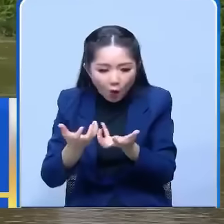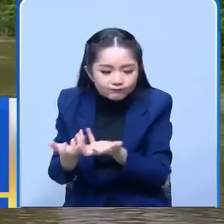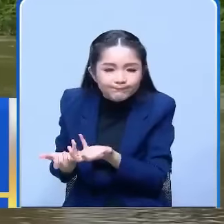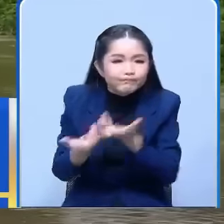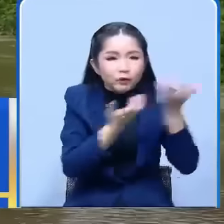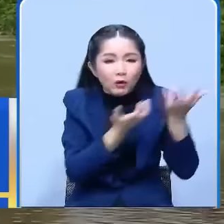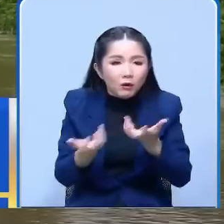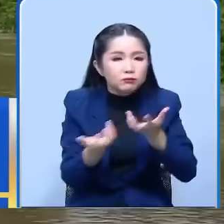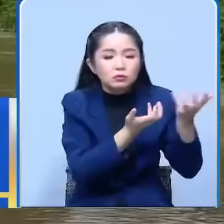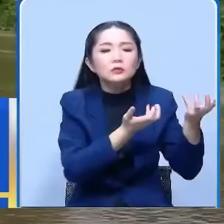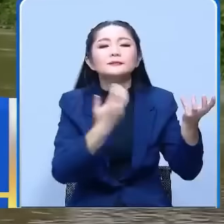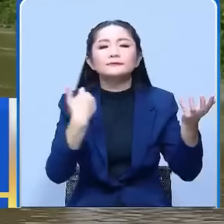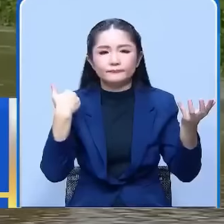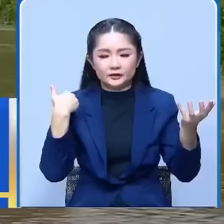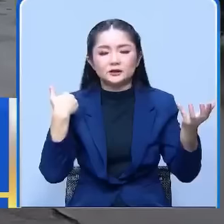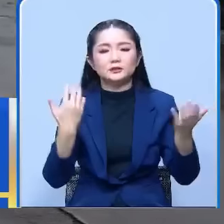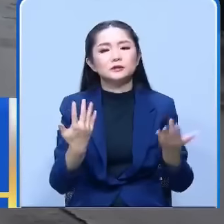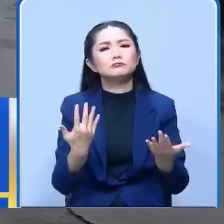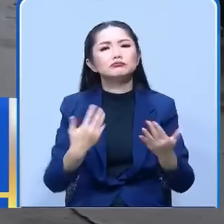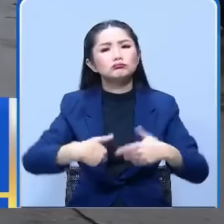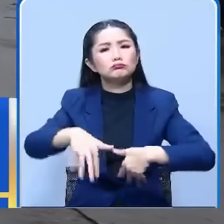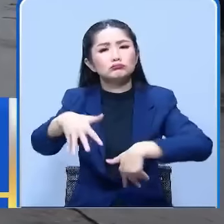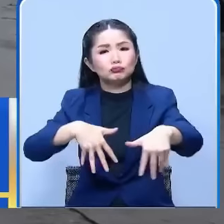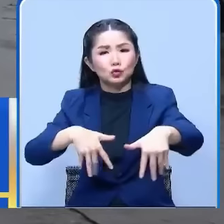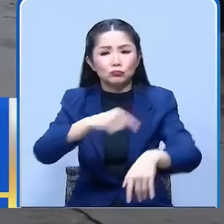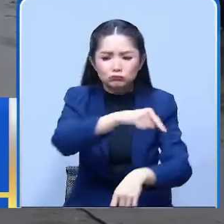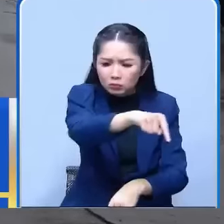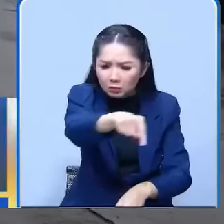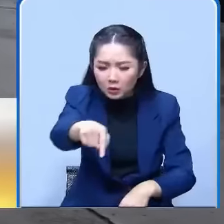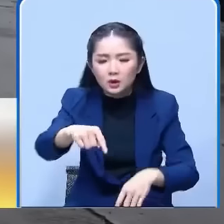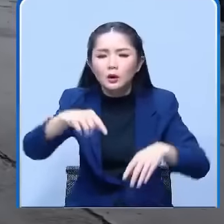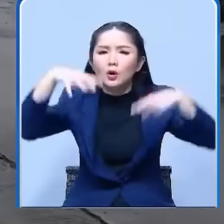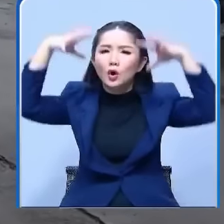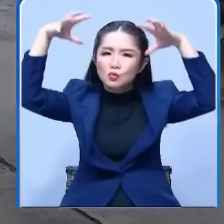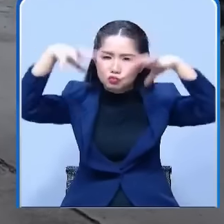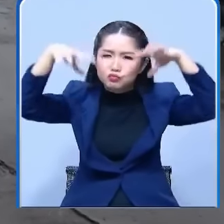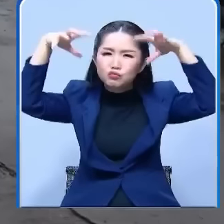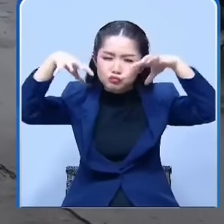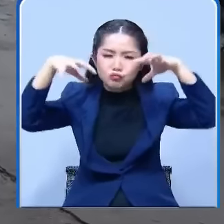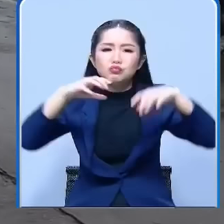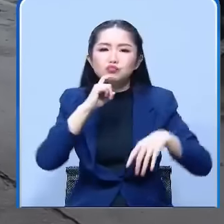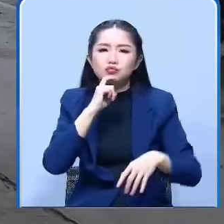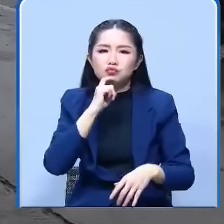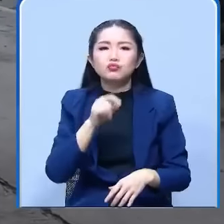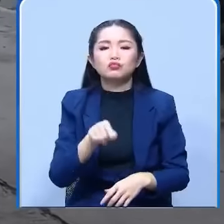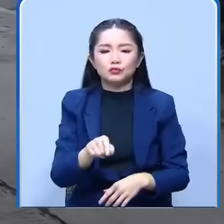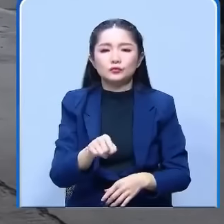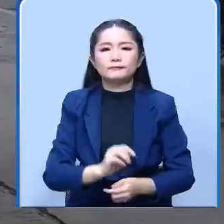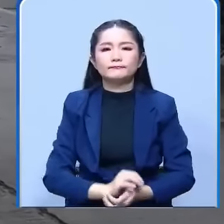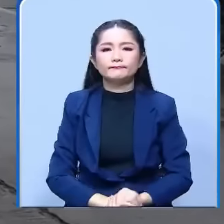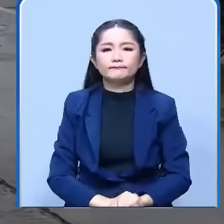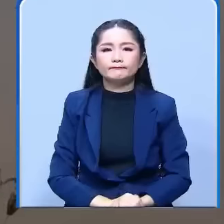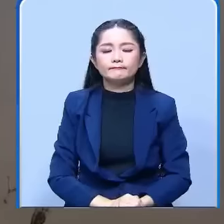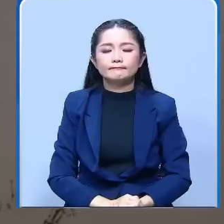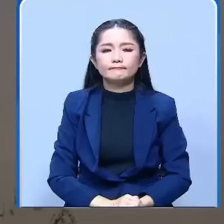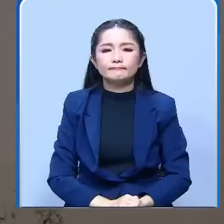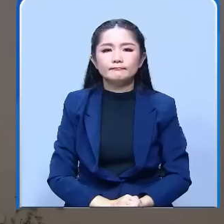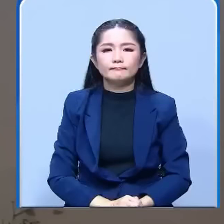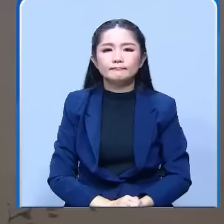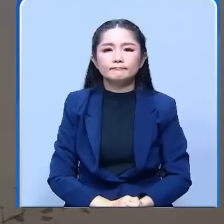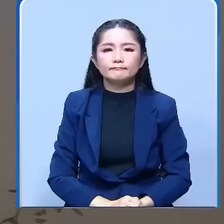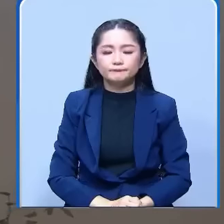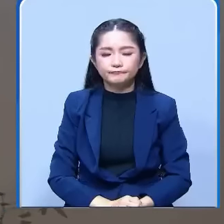ะและมีรายงานว่าในพื้นที่เนี่ยยังคงมีฝนตกอย่างต่อเนื่องด้วยค่ะ คุณผู้ชมคะพูดถึงเรื่องของส